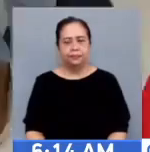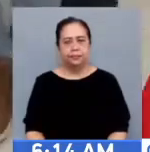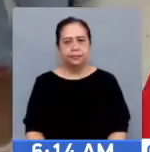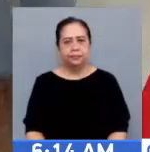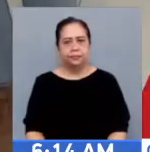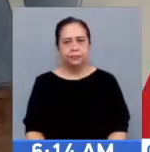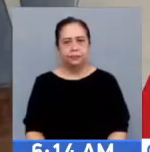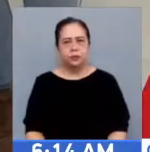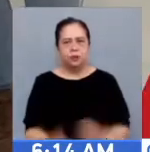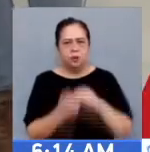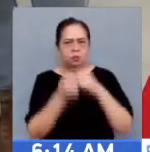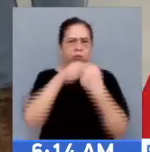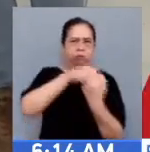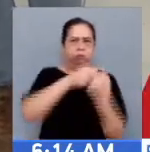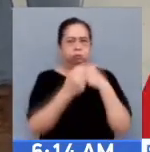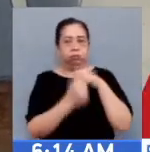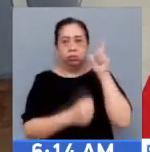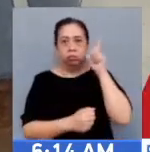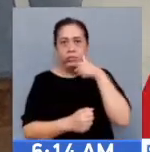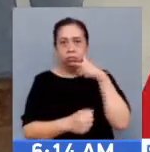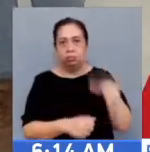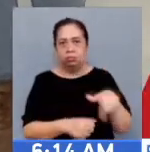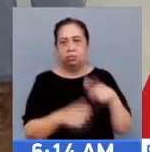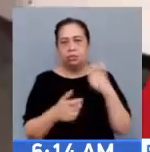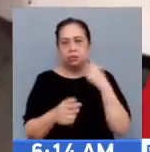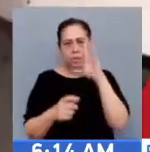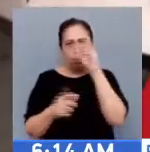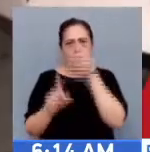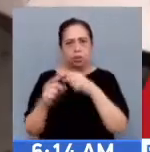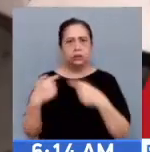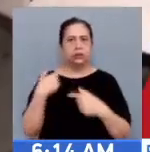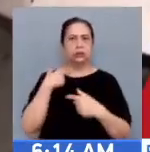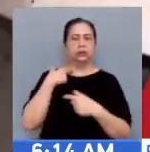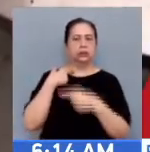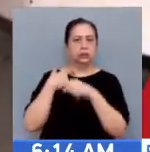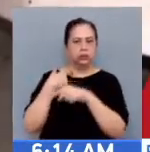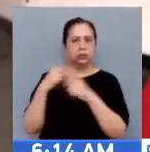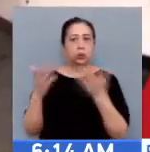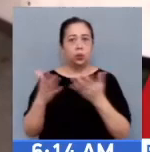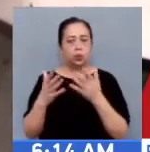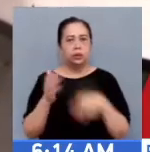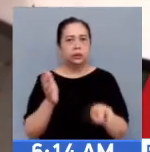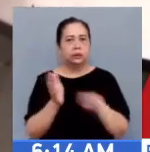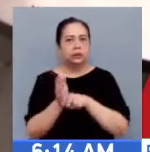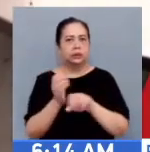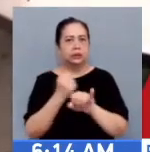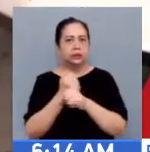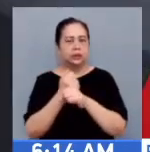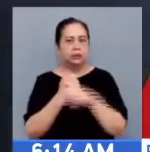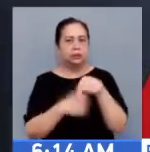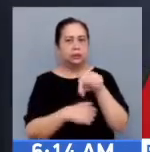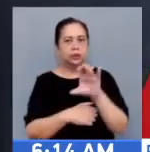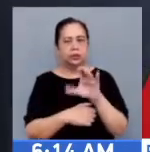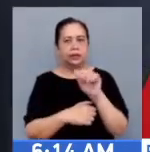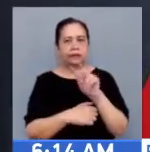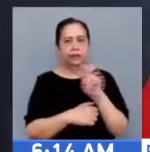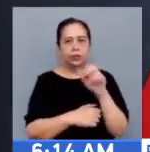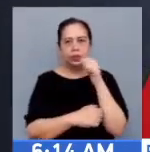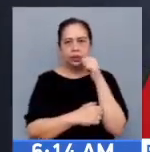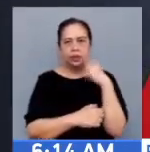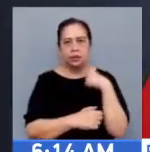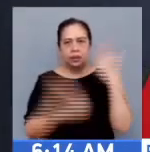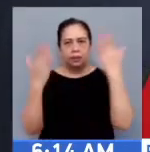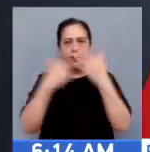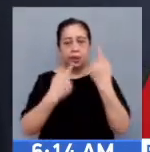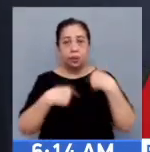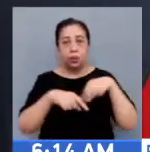Nakipambuno ang call center agent na ito sa lalaki ng hold-up sa kanya sa pampasaherong jeep sa Quezon Avenue, Quezon City kagabi. Papasok pa lang daw siya